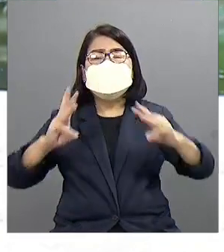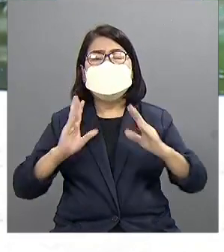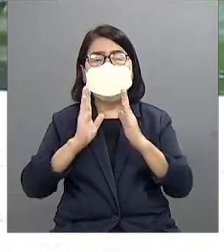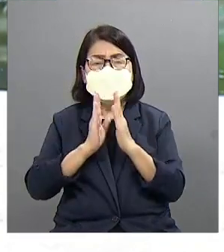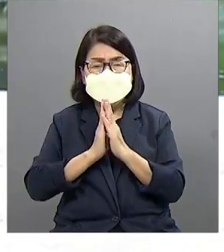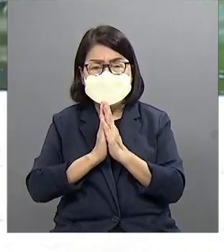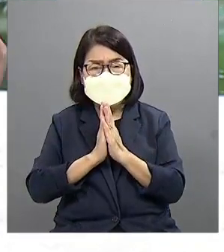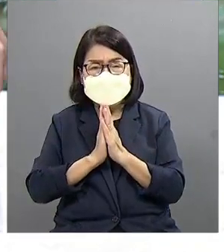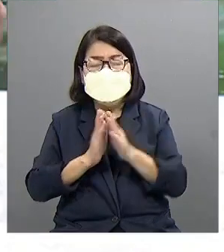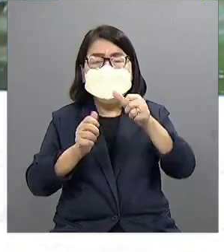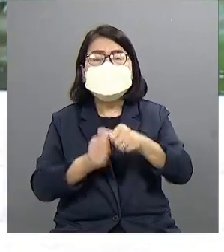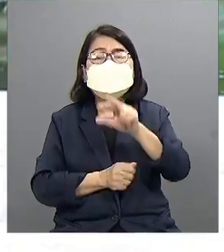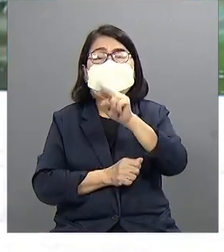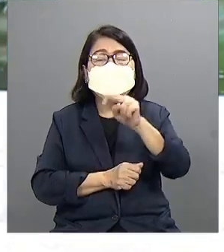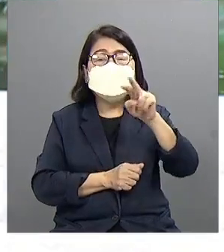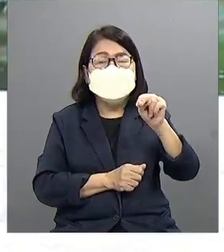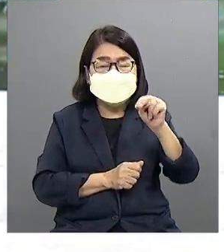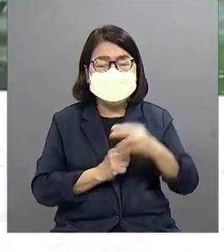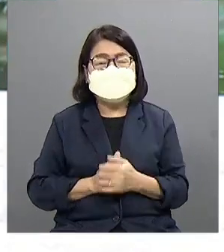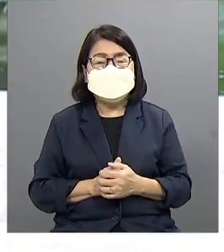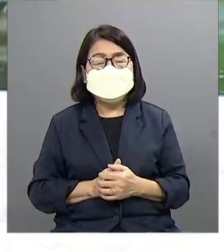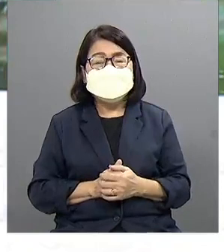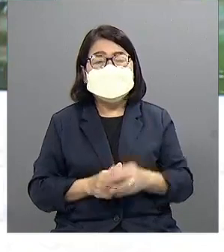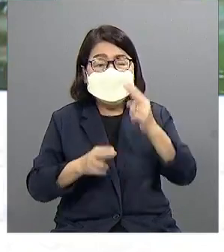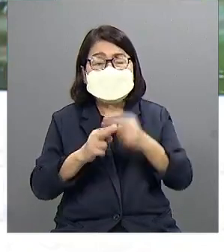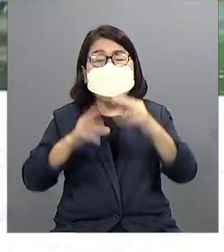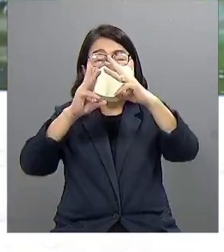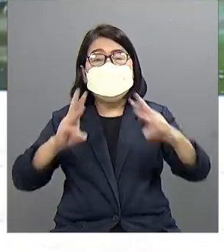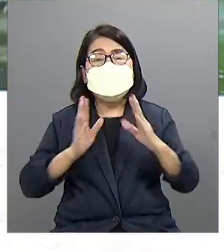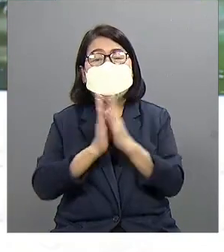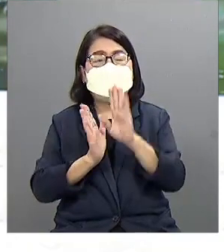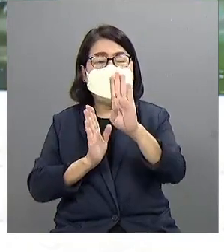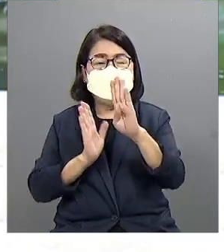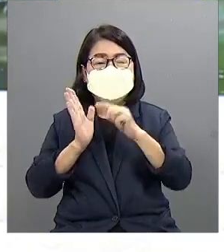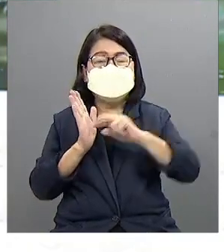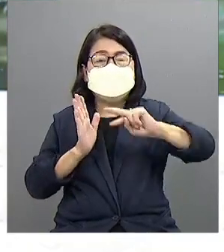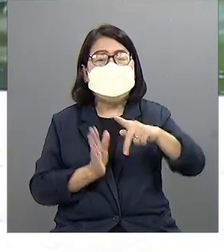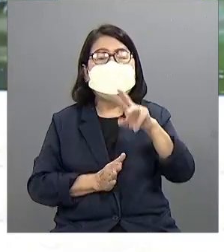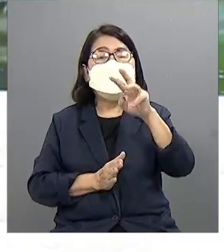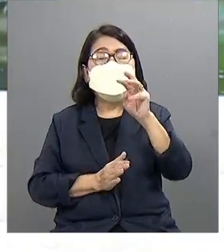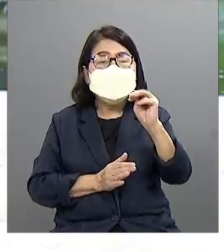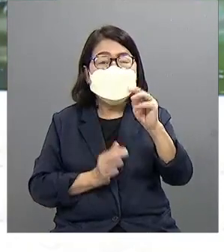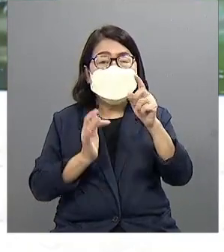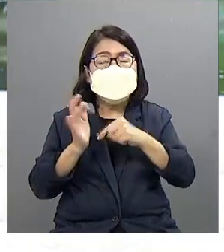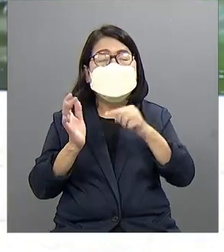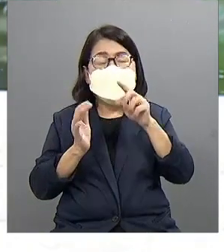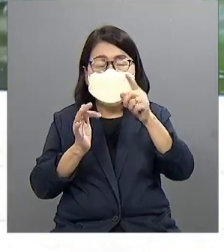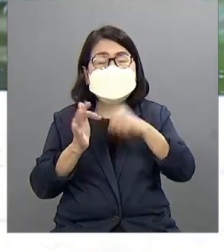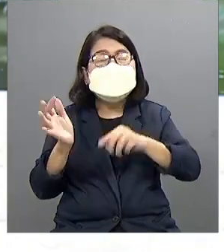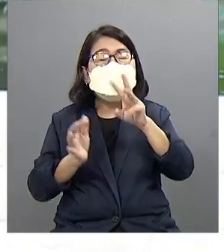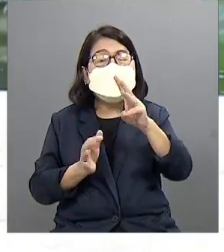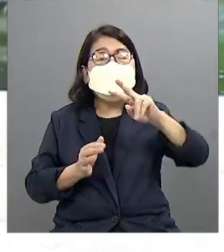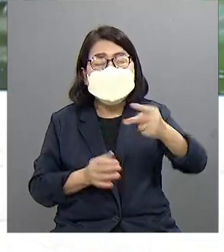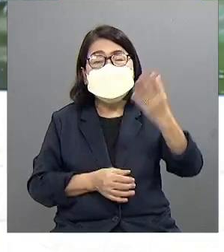ดนนทบุรีค่ะวัดนี้เคยเป็นที่เผาศพคนที่ป่วยติดเชื้อโควิดเนี่ยนะคะเรียกว่าเป็นพันศพเลยตอนนี้